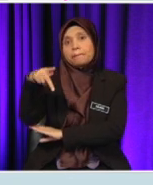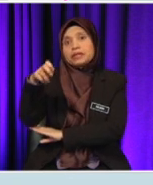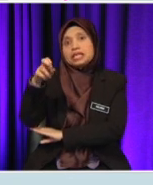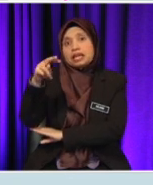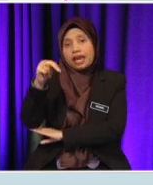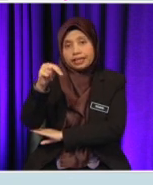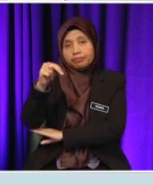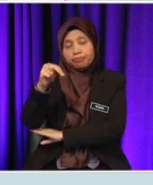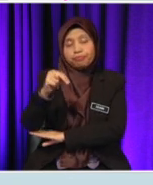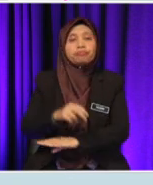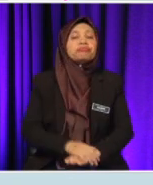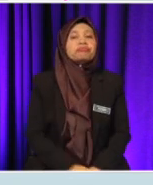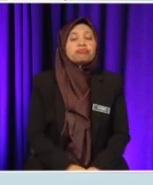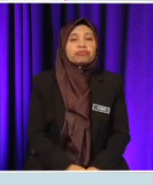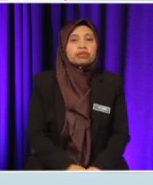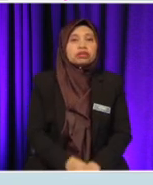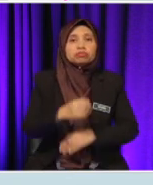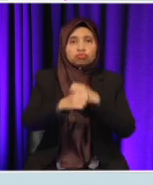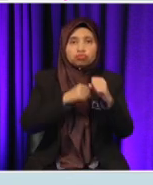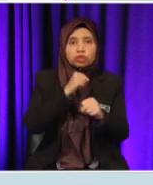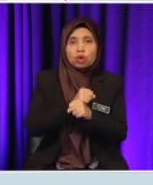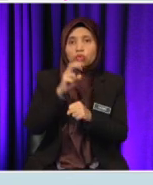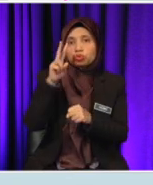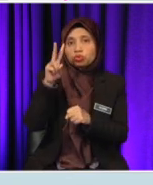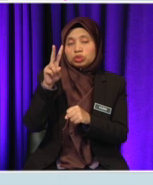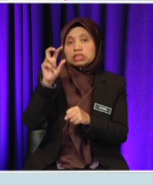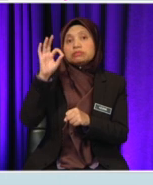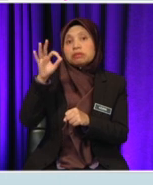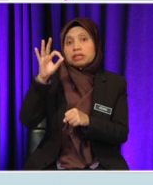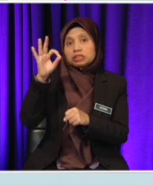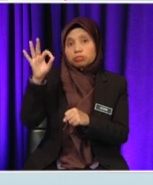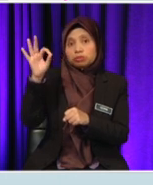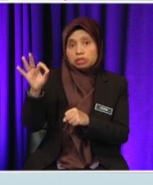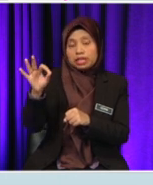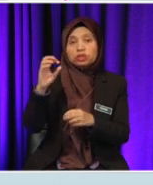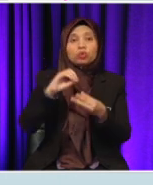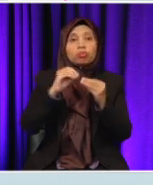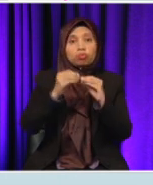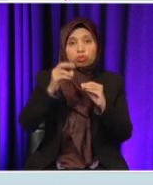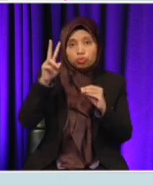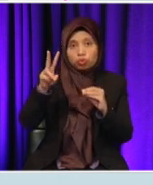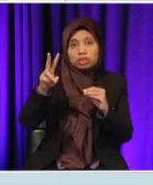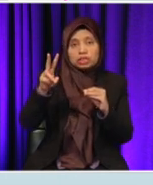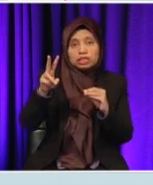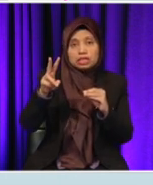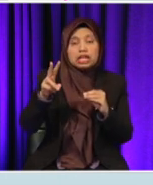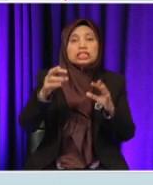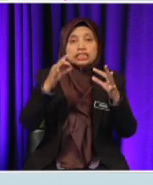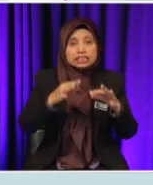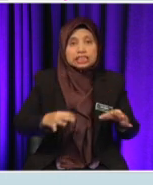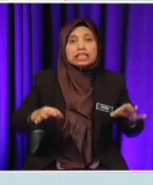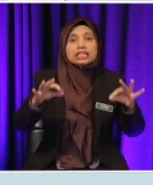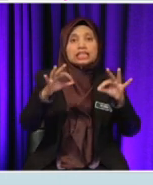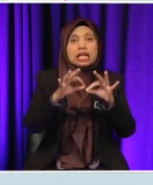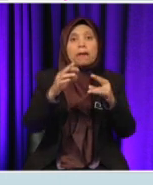tahun 1999 kemudian kita lihat pada yang kedua adalah maksud singkatan cerita pendek yaitu